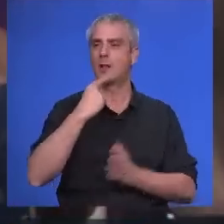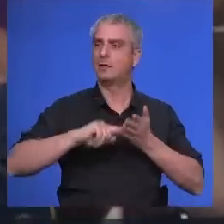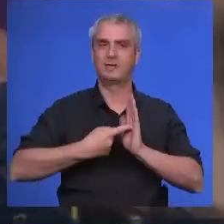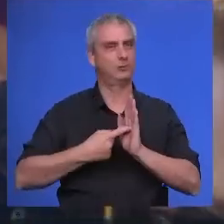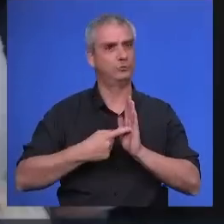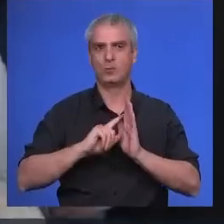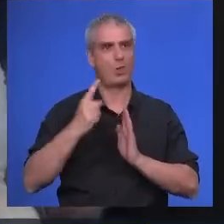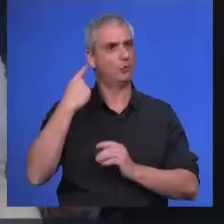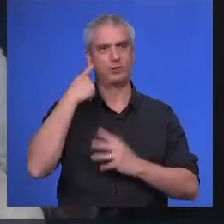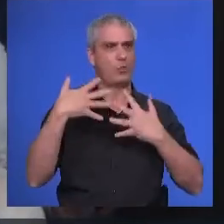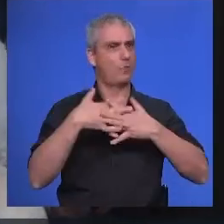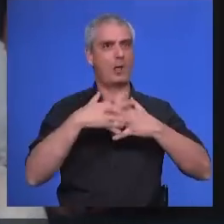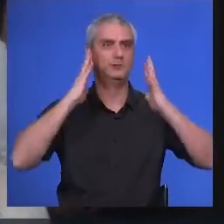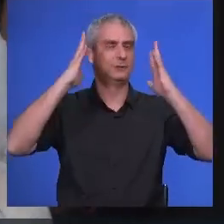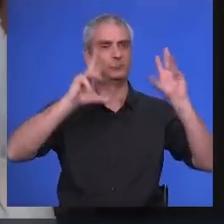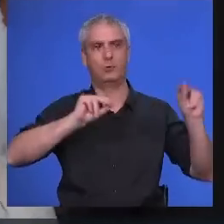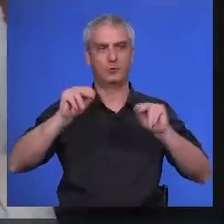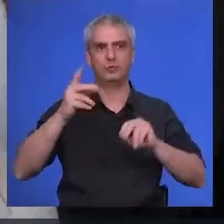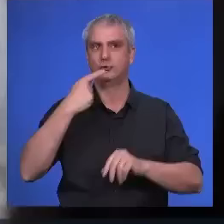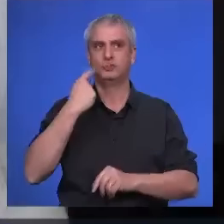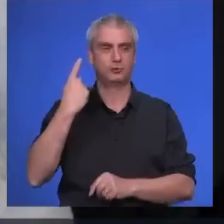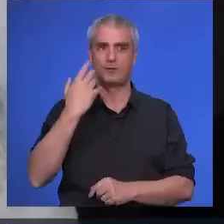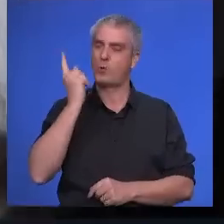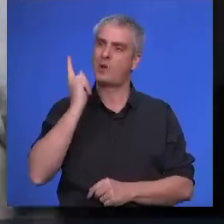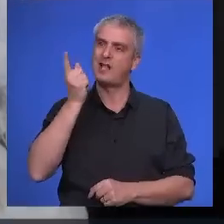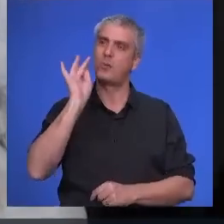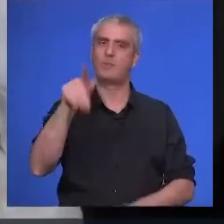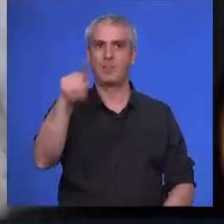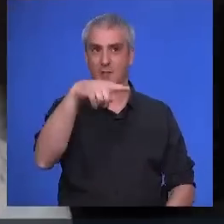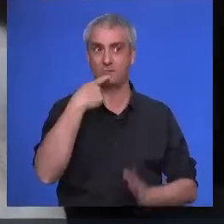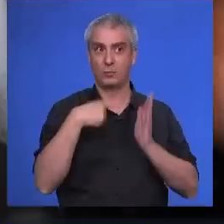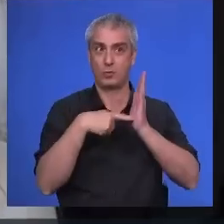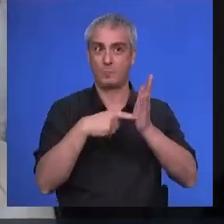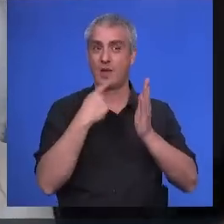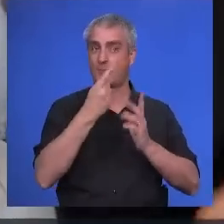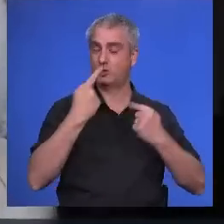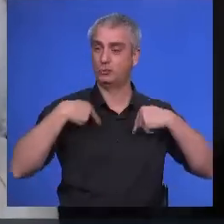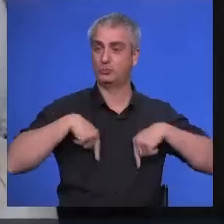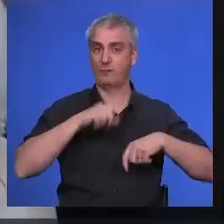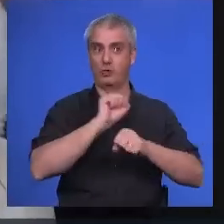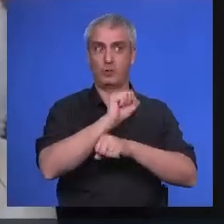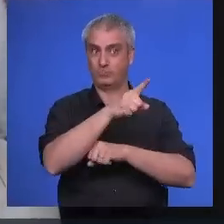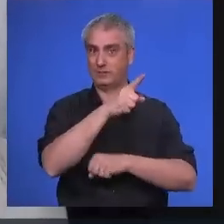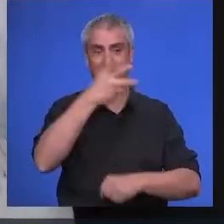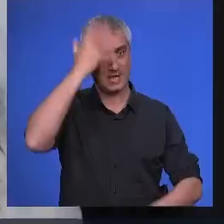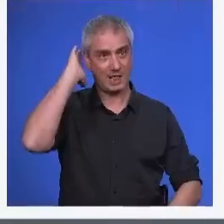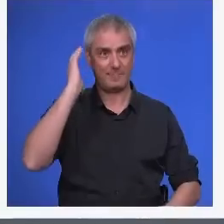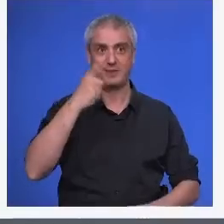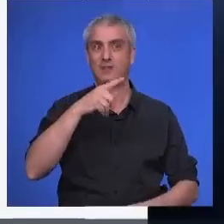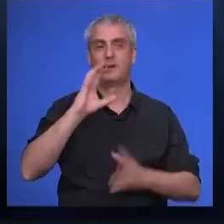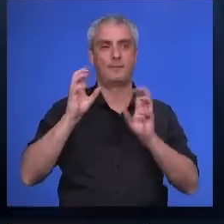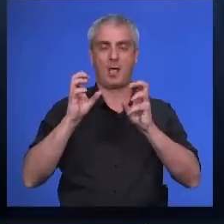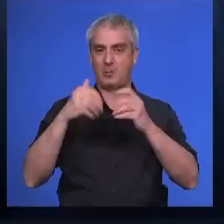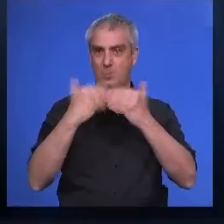מהקואליציה הזעזוע זהה כשאיומים כאלה כוונו נגדם. הנה לדוגמה דברים שאמר יושב ראש האופוזיציה יאיר לפיד לאריה גולן ביומן הבוקר בכאן רשת